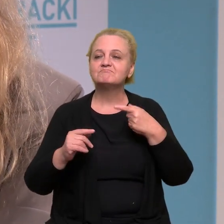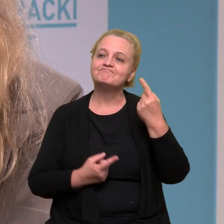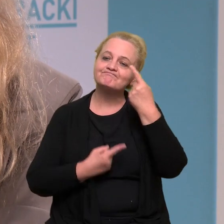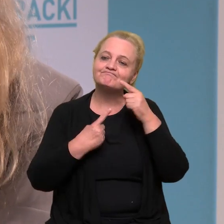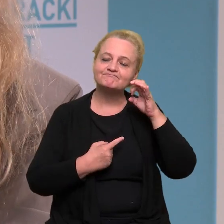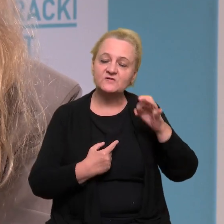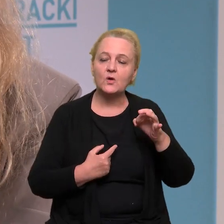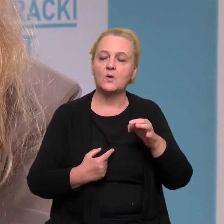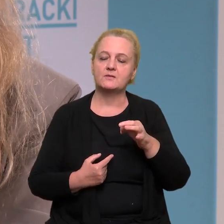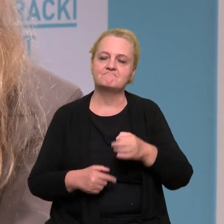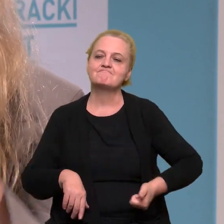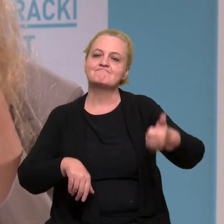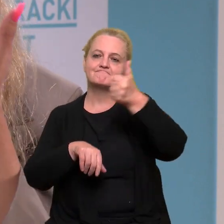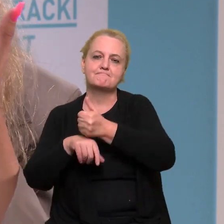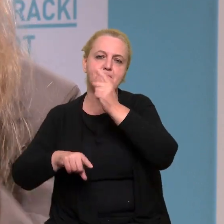Więc